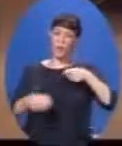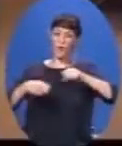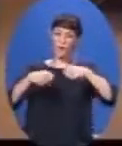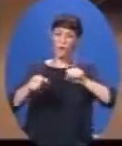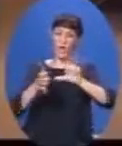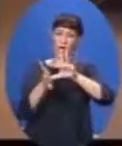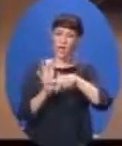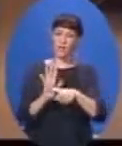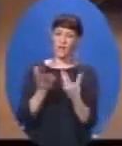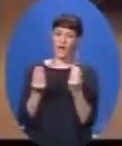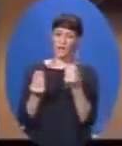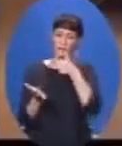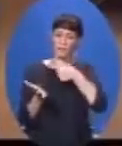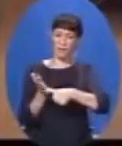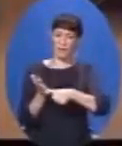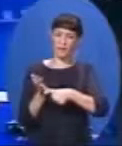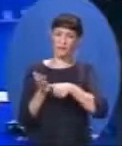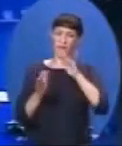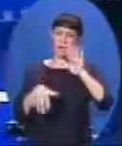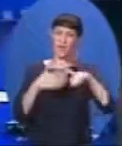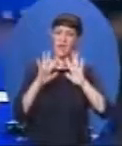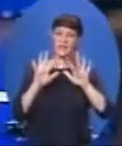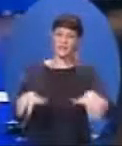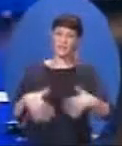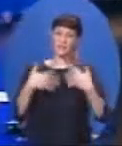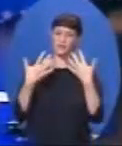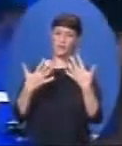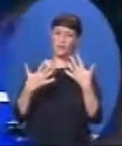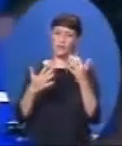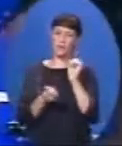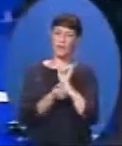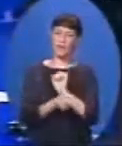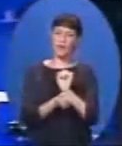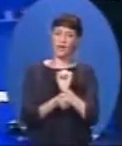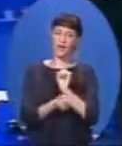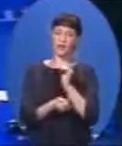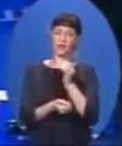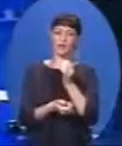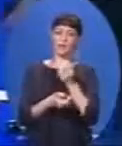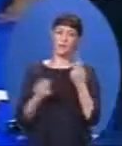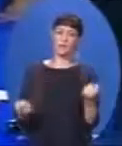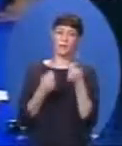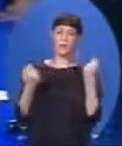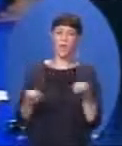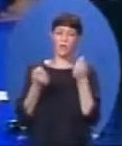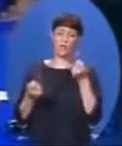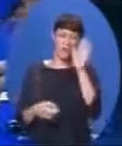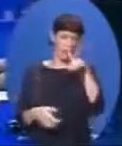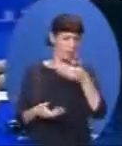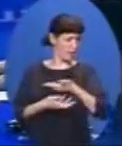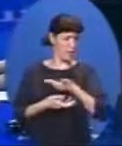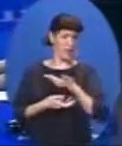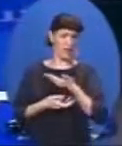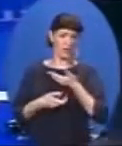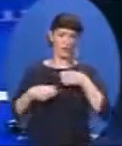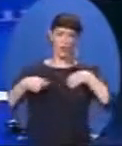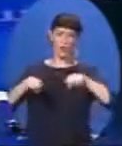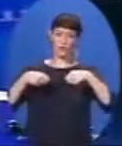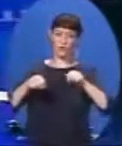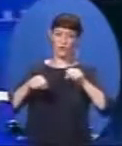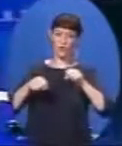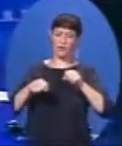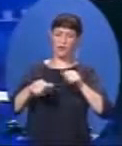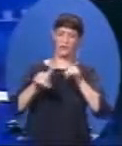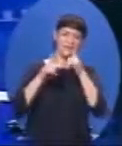כזה. שישב יותר מ-10 שנים. פרסם לפני שנה או שנתיים, לא הרבה, פרסם מותג של אופנועים. וקם